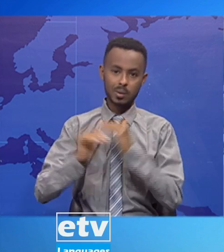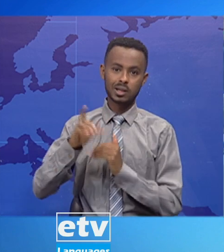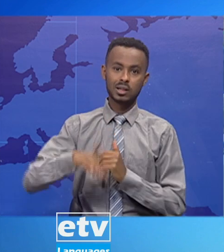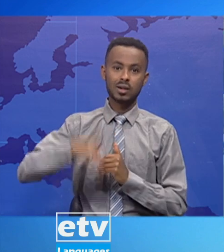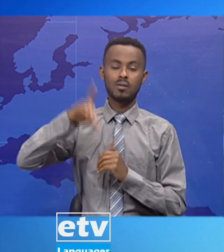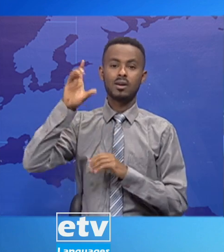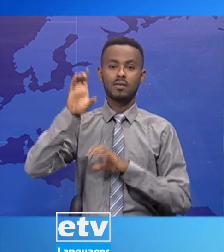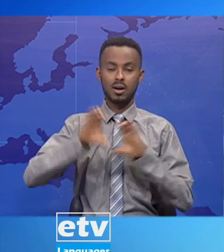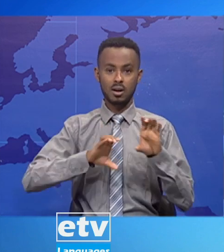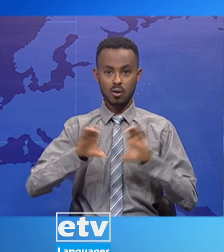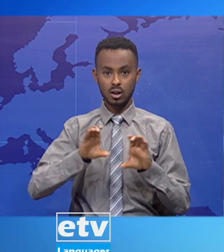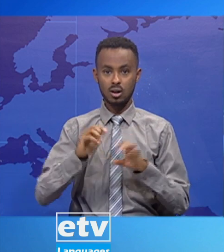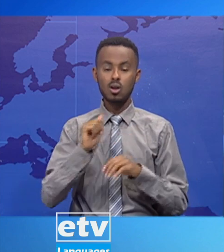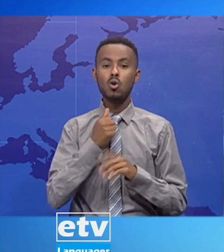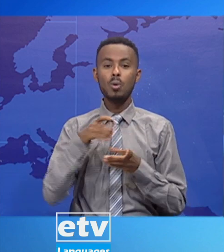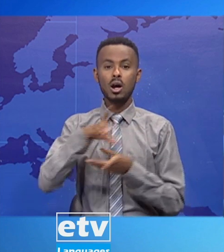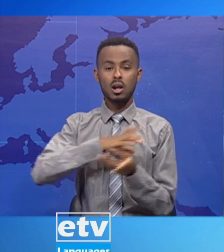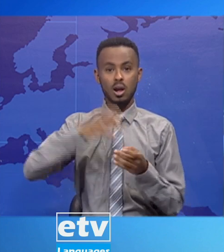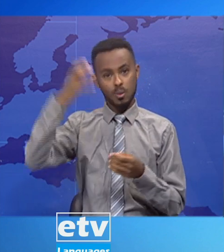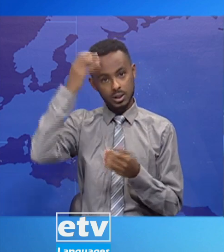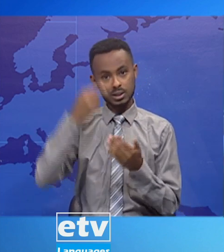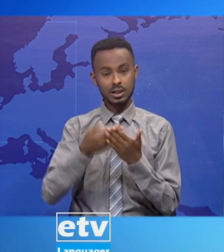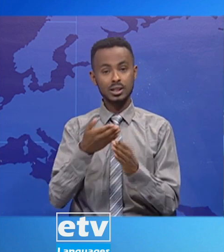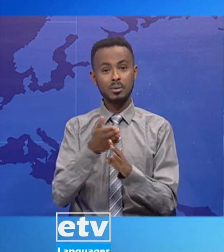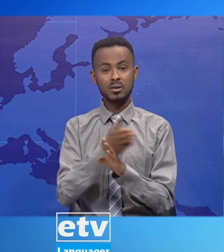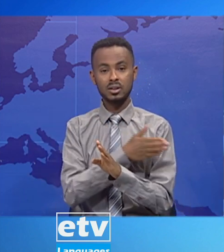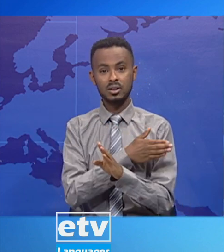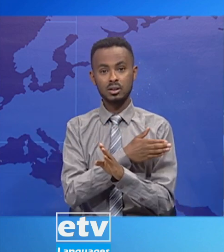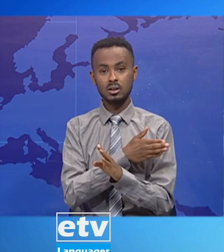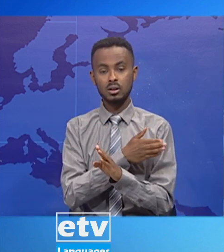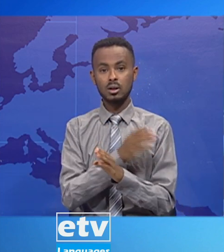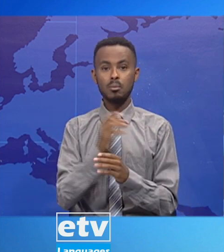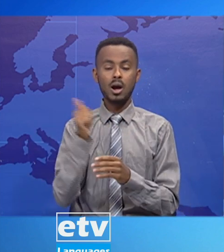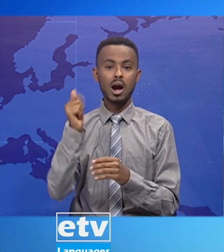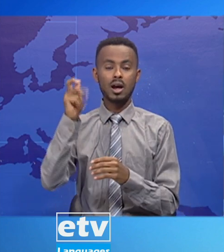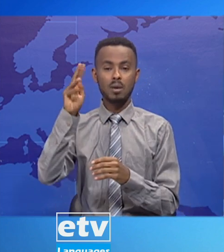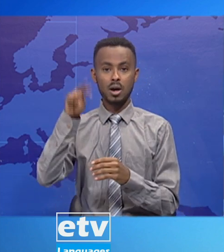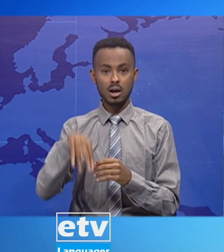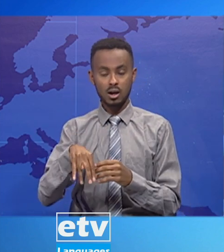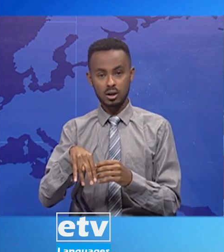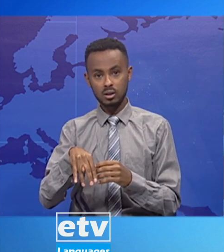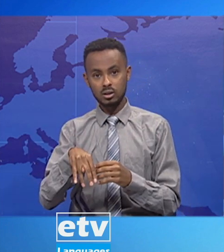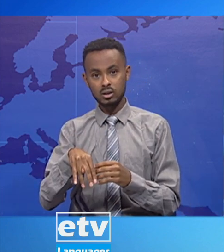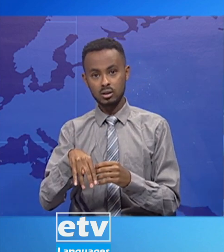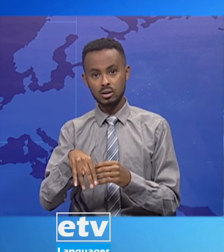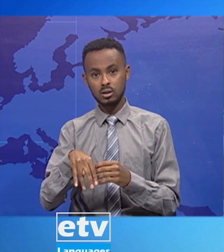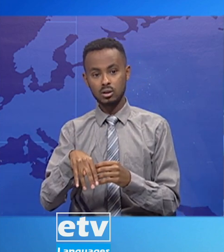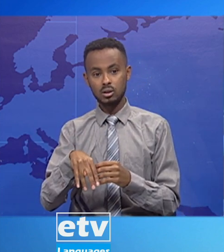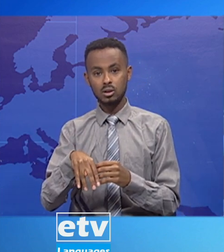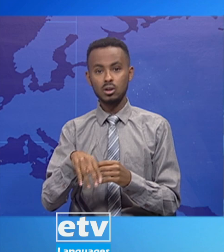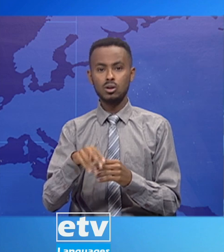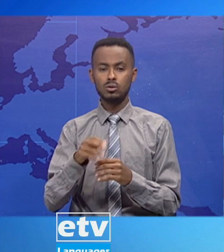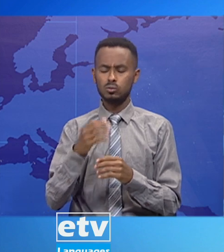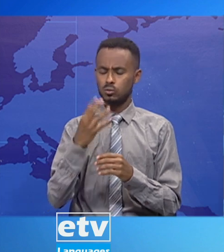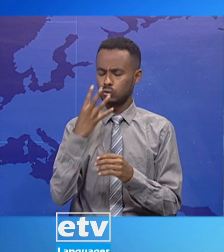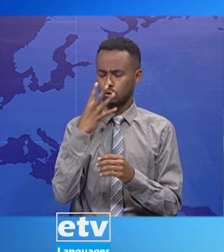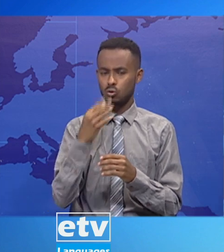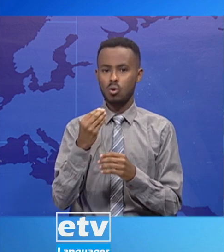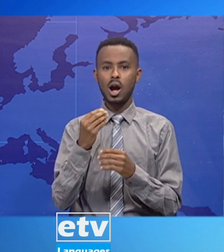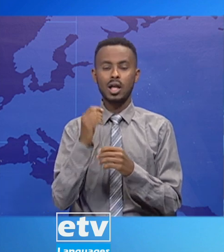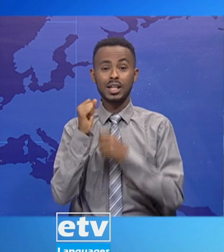ያደርጓታል። የኦሮሚያ ክልላዊ መንግስት ከዚህ በፊት በአዳማ በእንቁ አትሌታችን